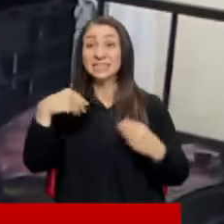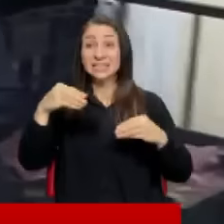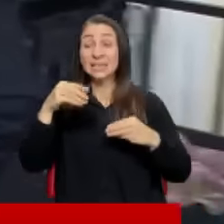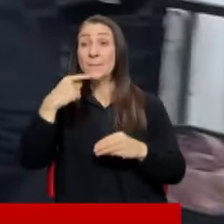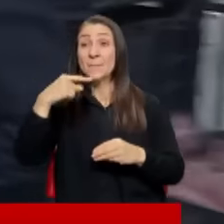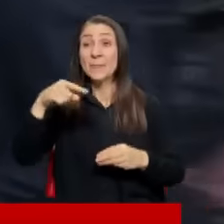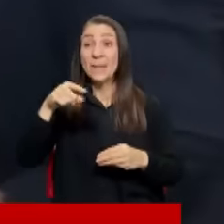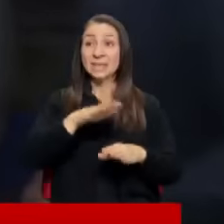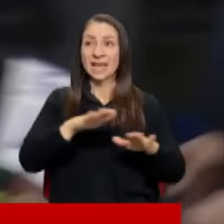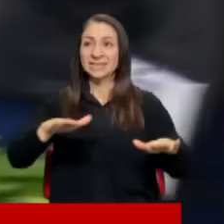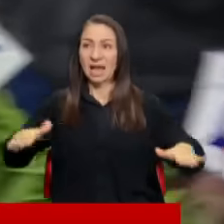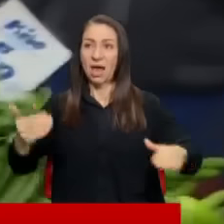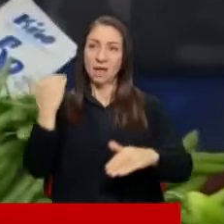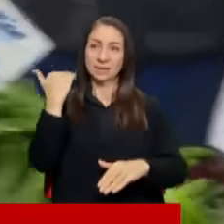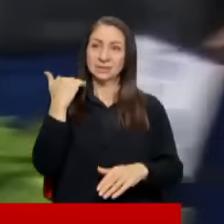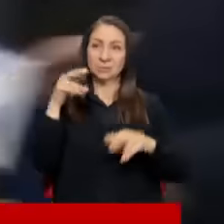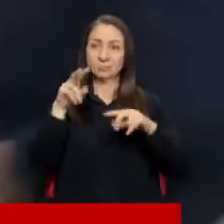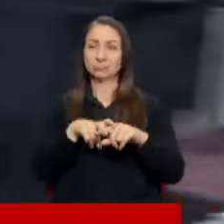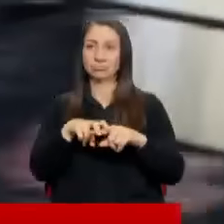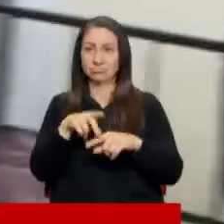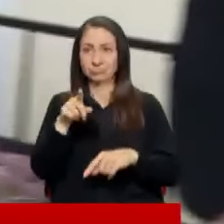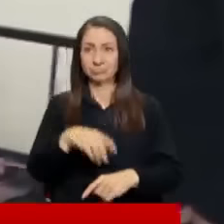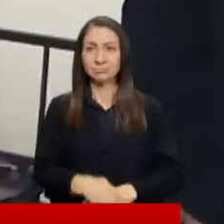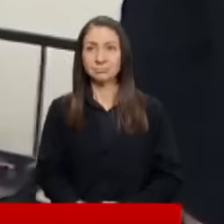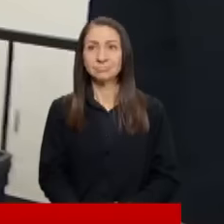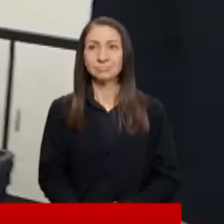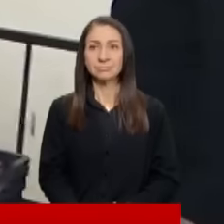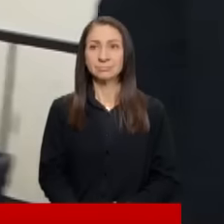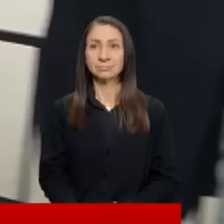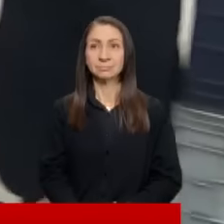satılan biber tezgahının arkasında.